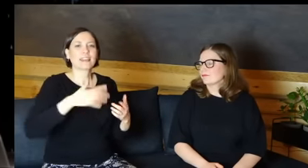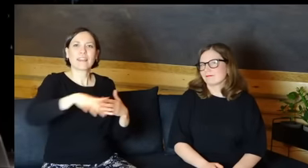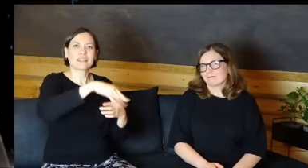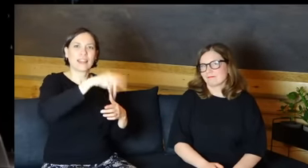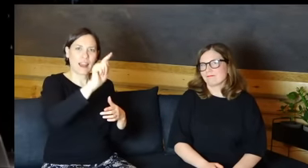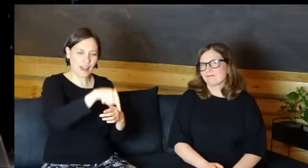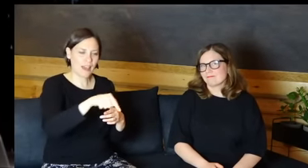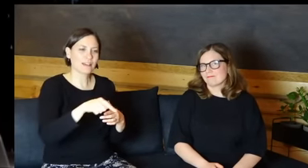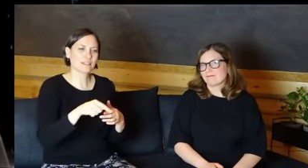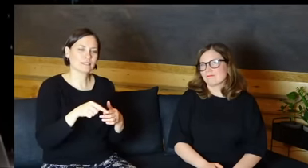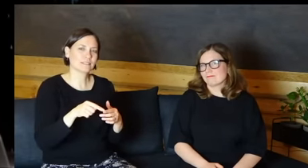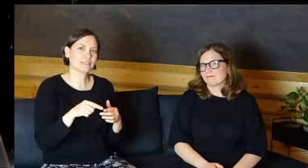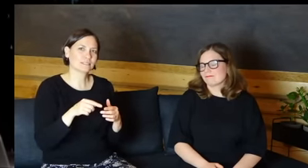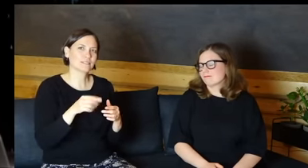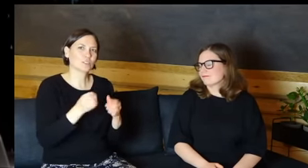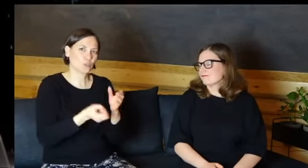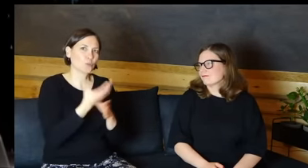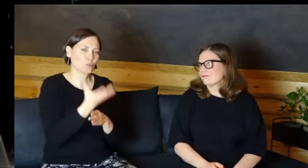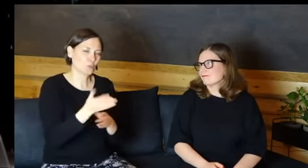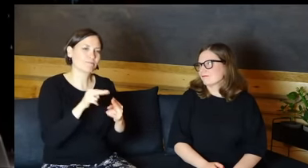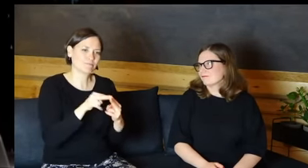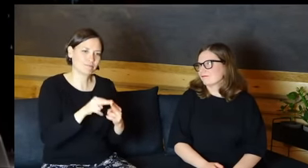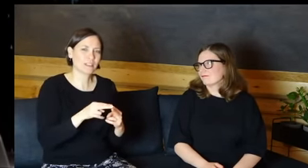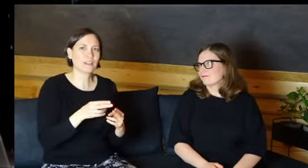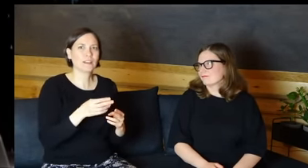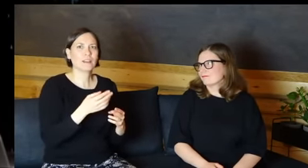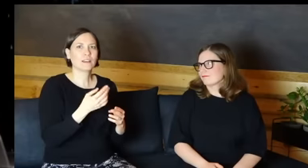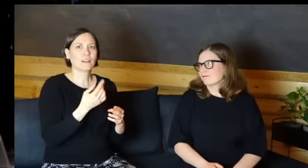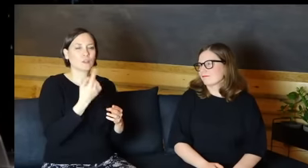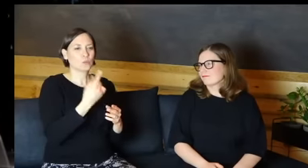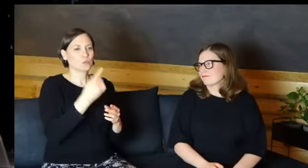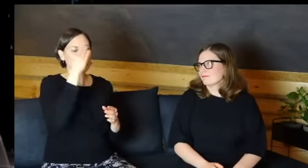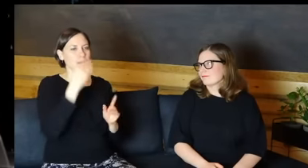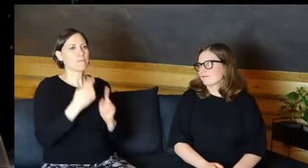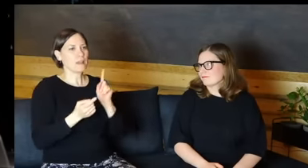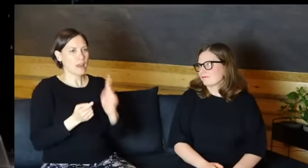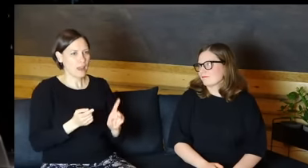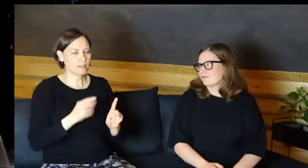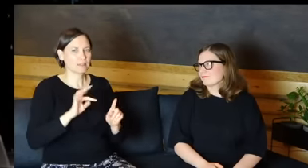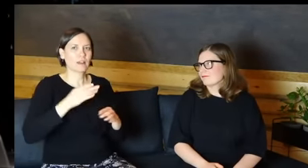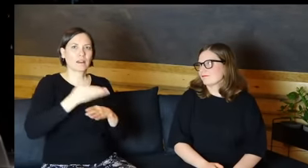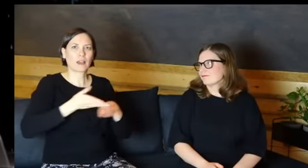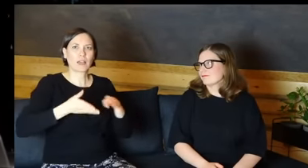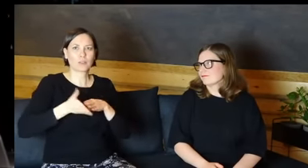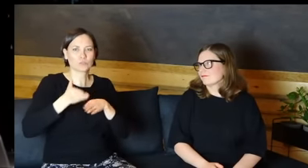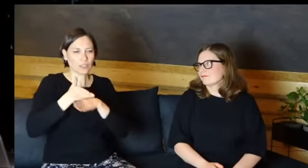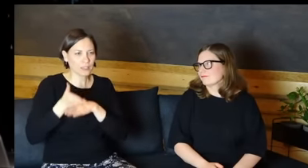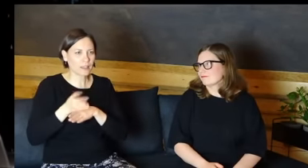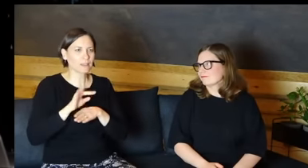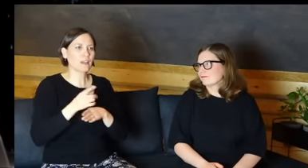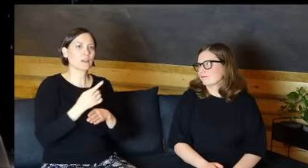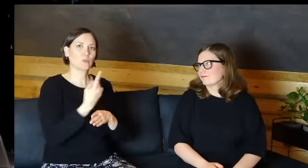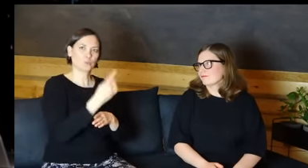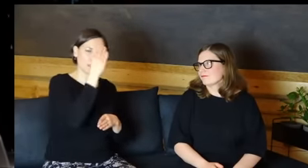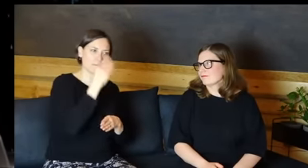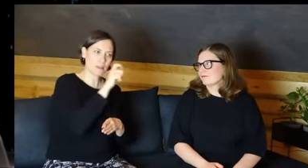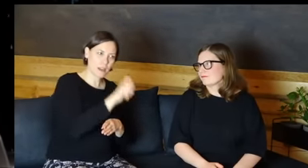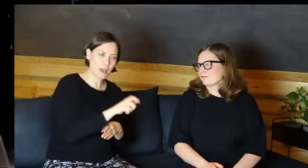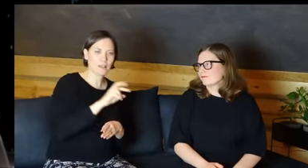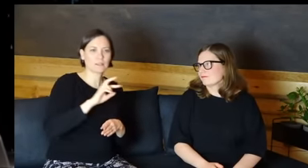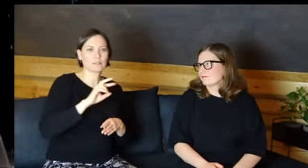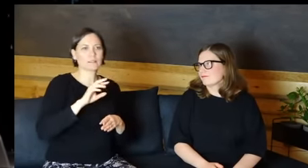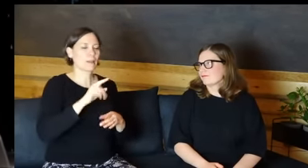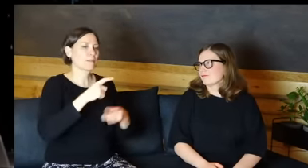Perustavan puolella sillä rakennuspaikalla, mihin se yksittäinen ihminen tai rakennusliike, yksittäinen ihminen tai perhe sitä